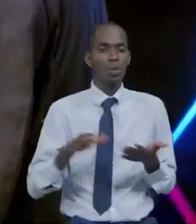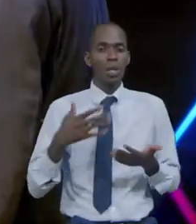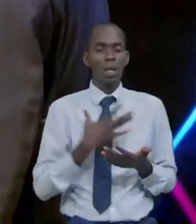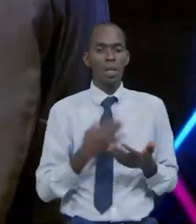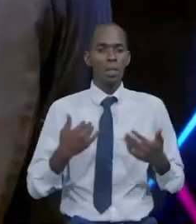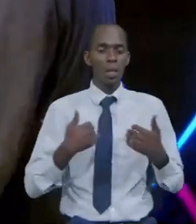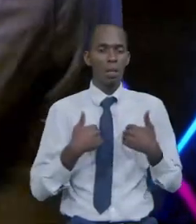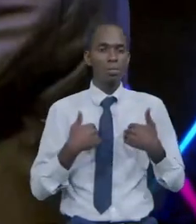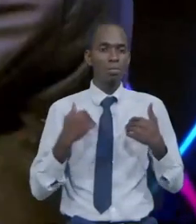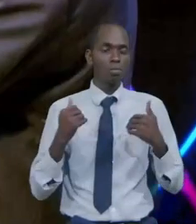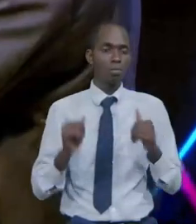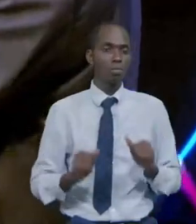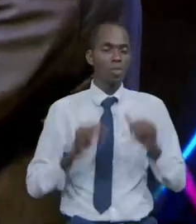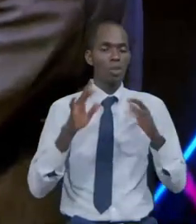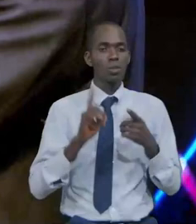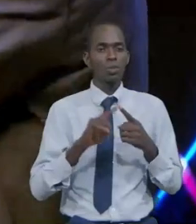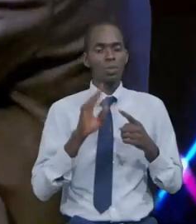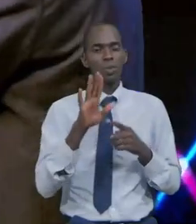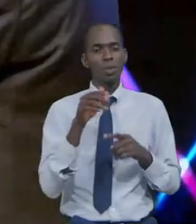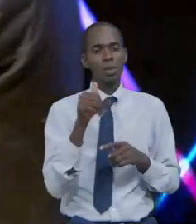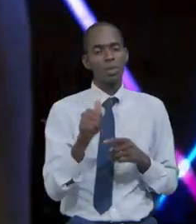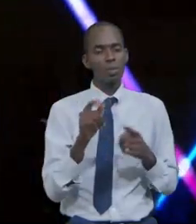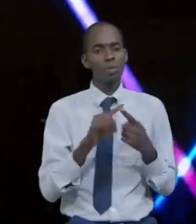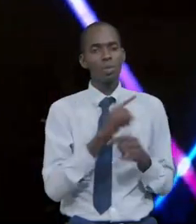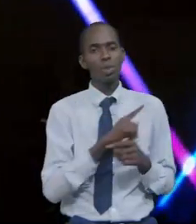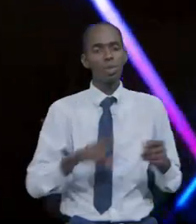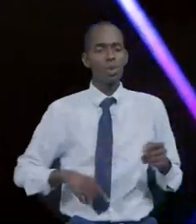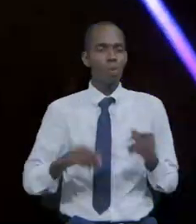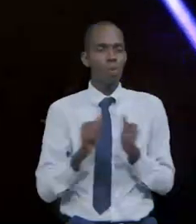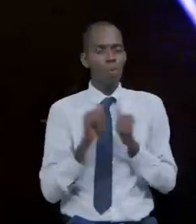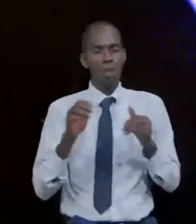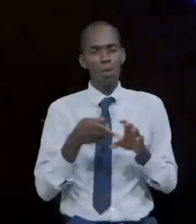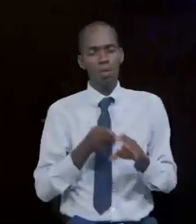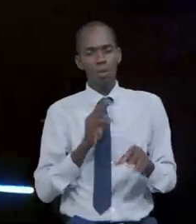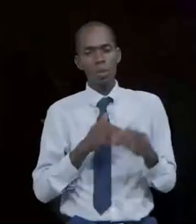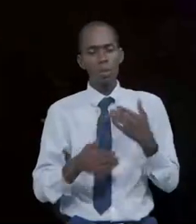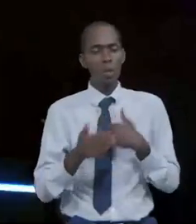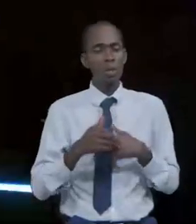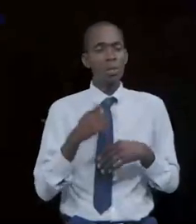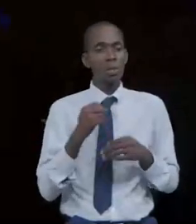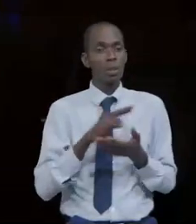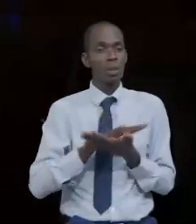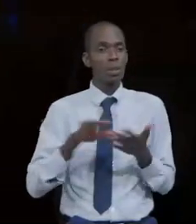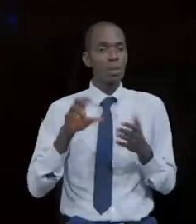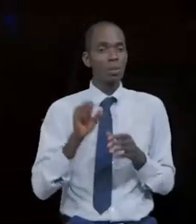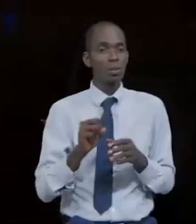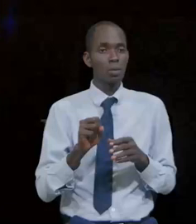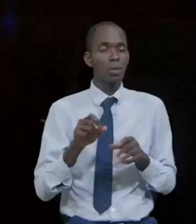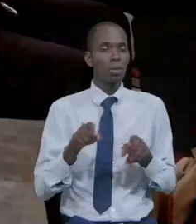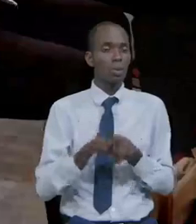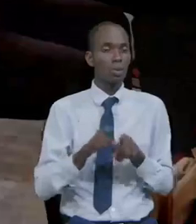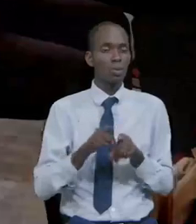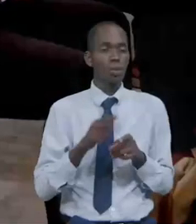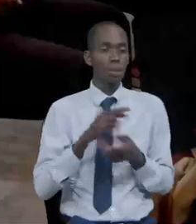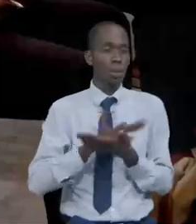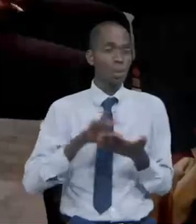totalement consacré au Seigneur sans réserve, le juste néanmoins demeure ferme